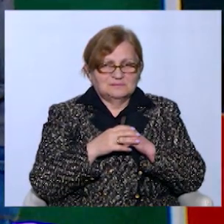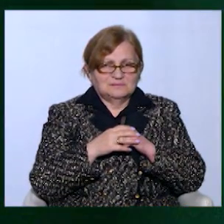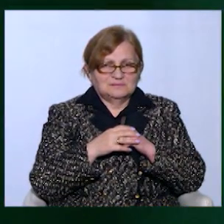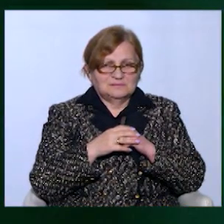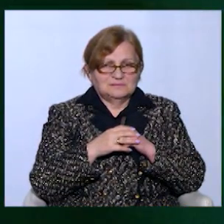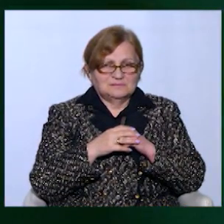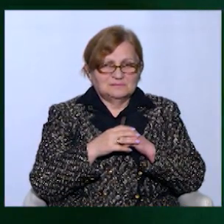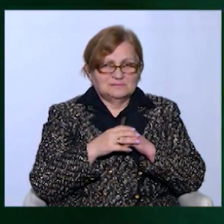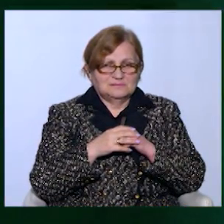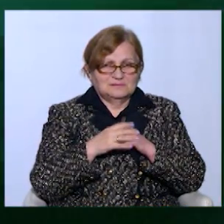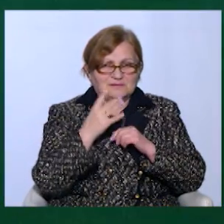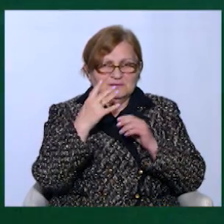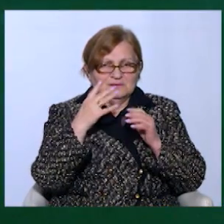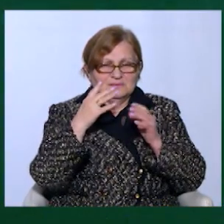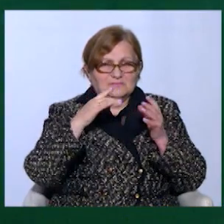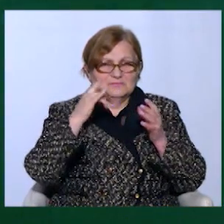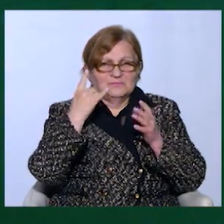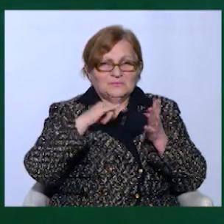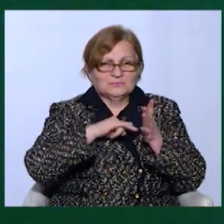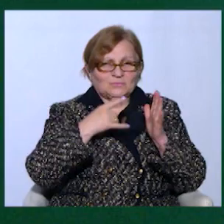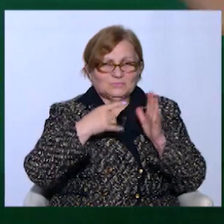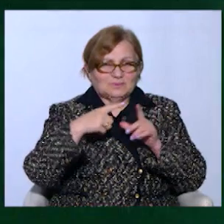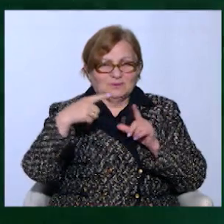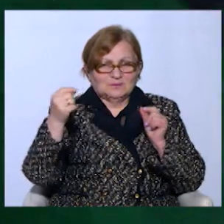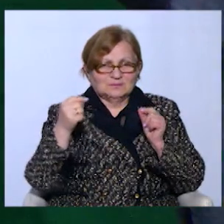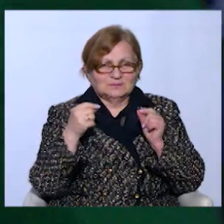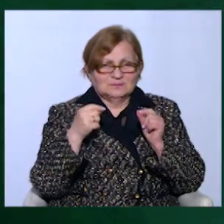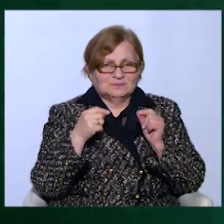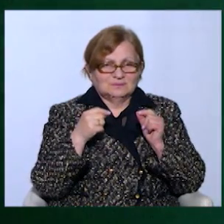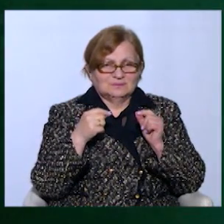აი ეს ოთხკუთხედი აქედან